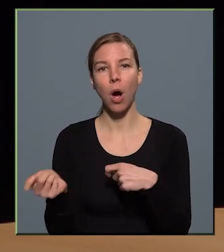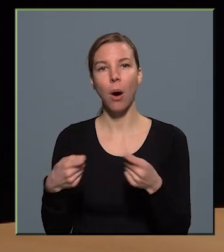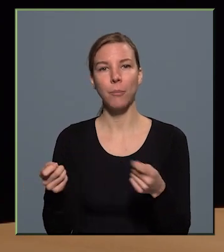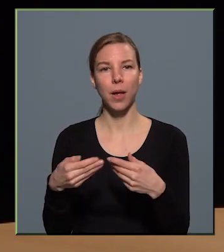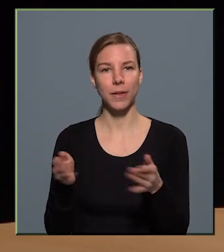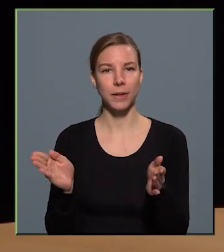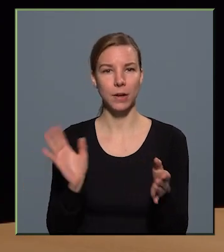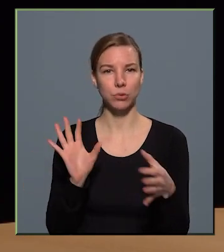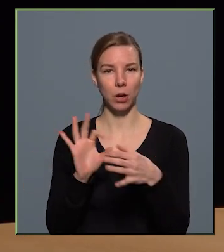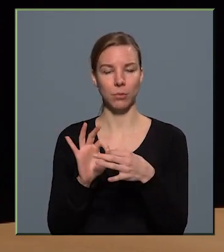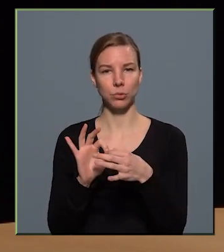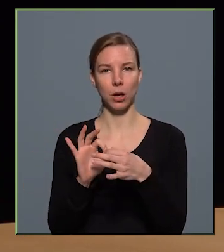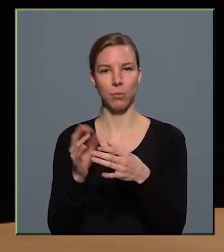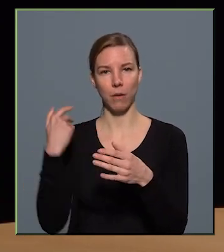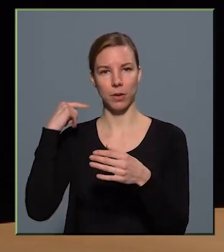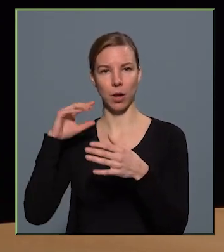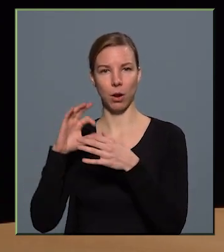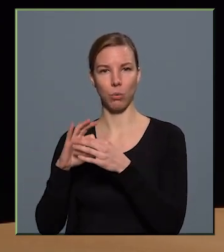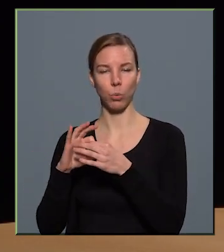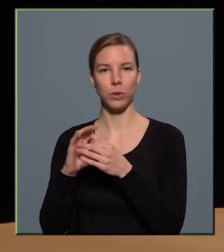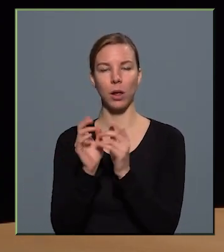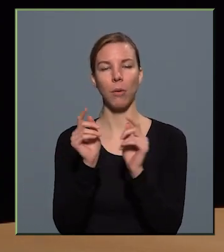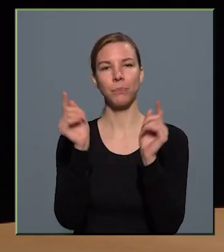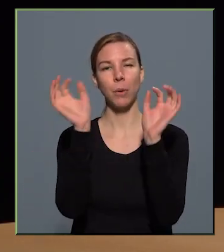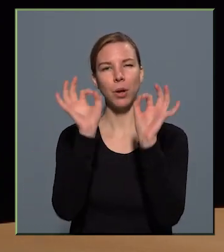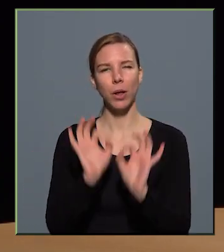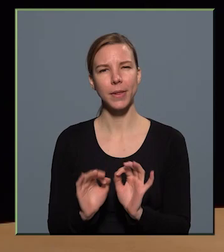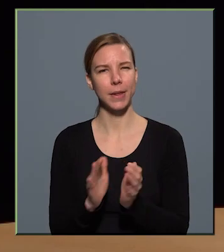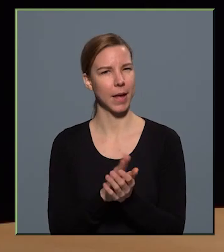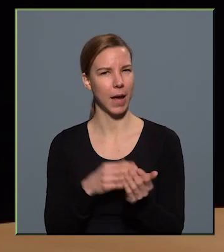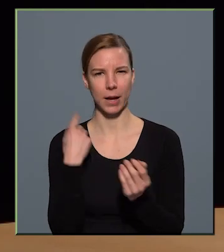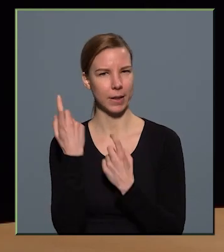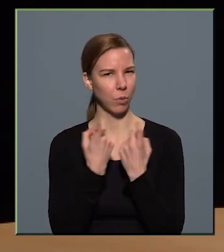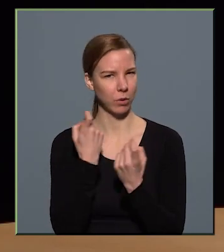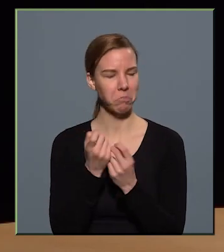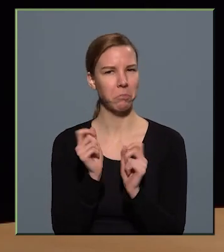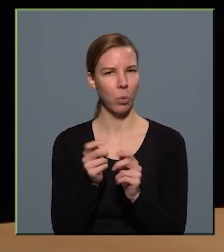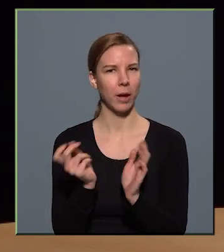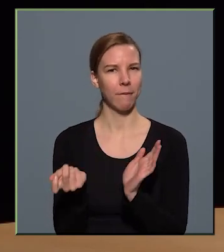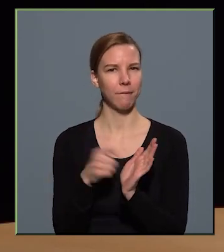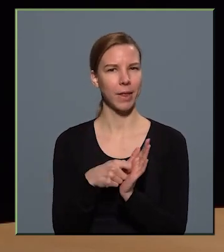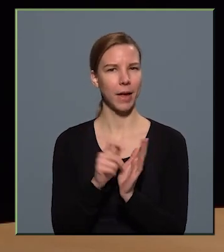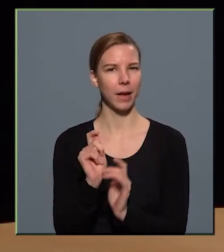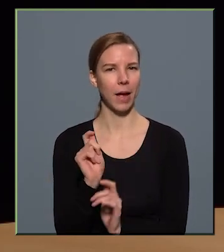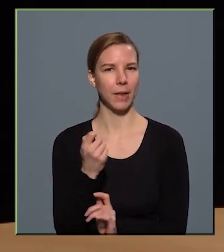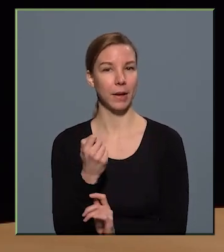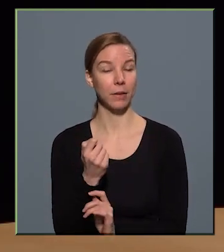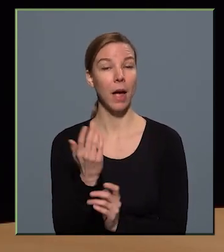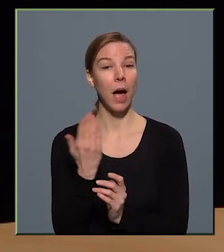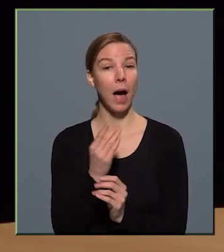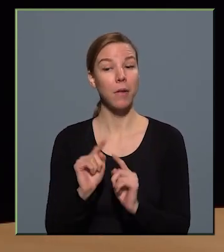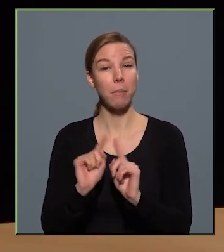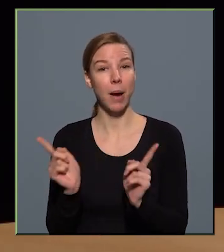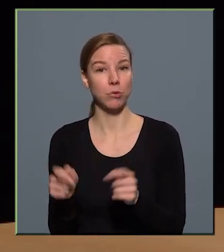picit visszautalnék, amikor a cégek elkezdtek azon gondolkozni, hogy oké, veszem az energiát, de hát ha van más